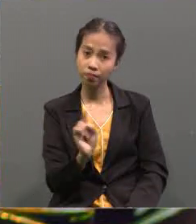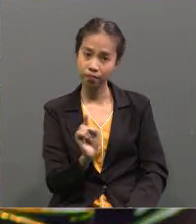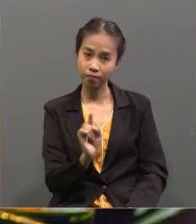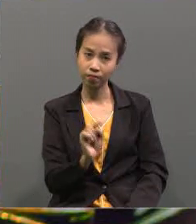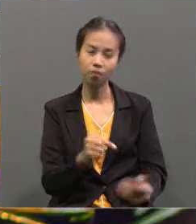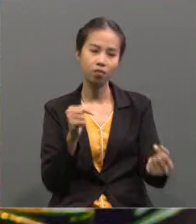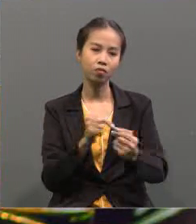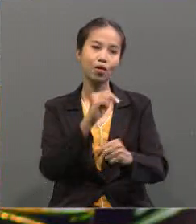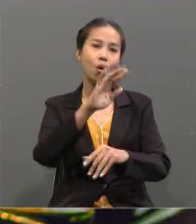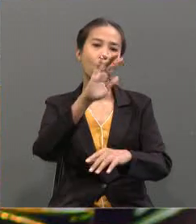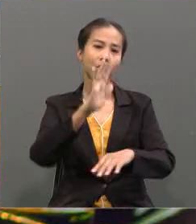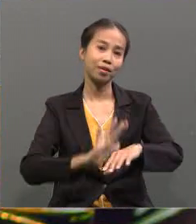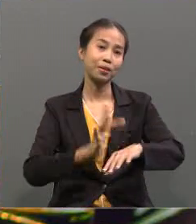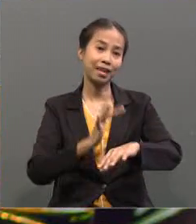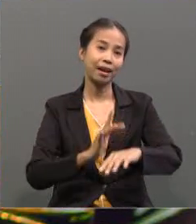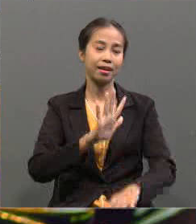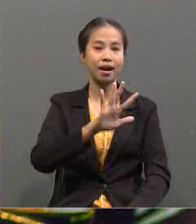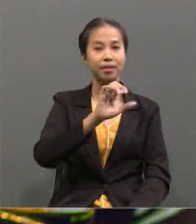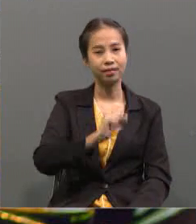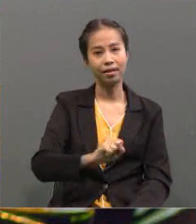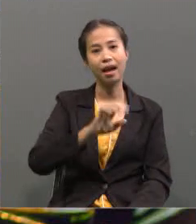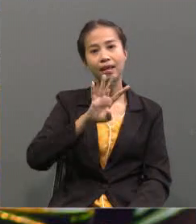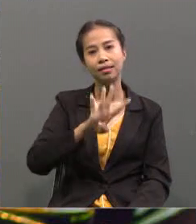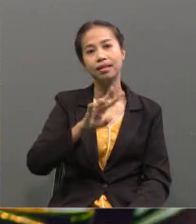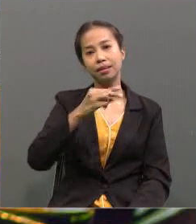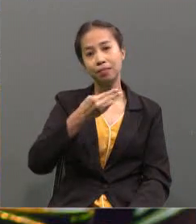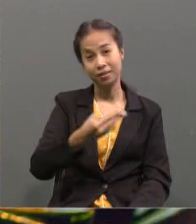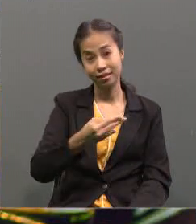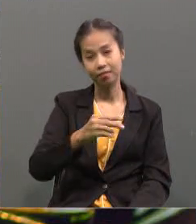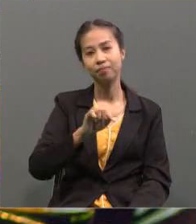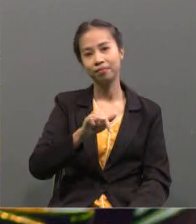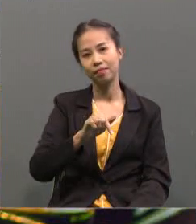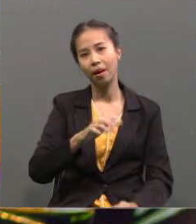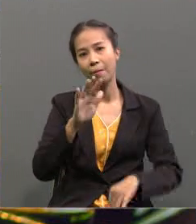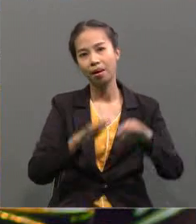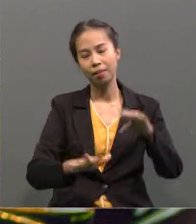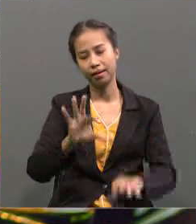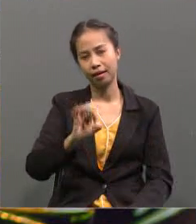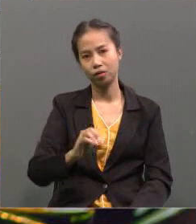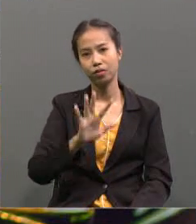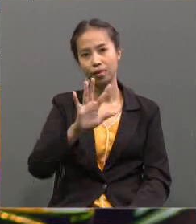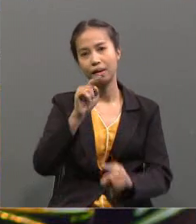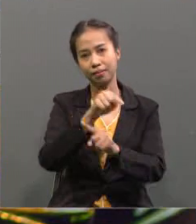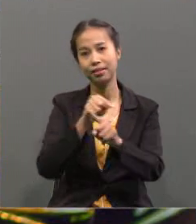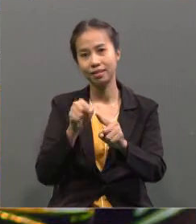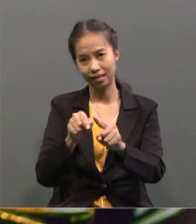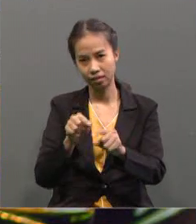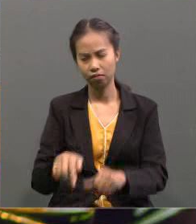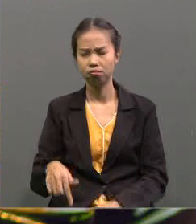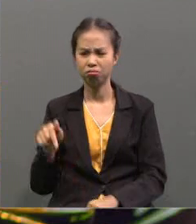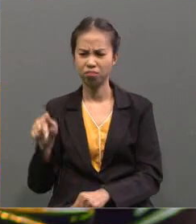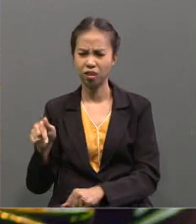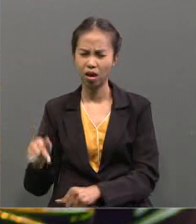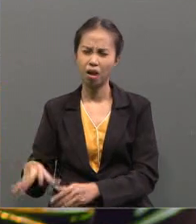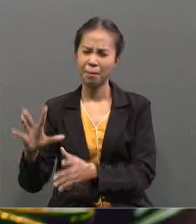วัสดุธรรมชาติ5488 6ใบหรือ 95.7เพเป็นกระทงโฟม